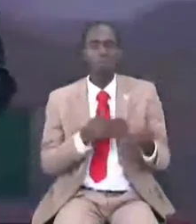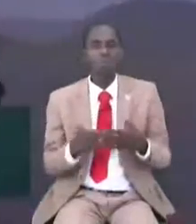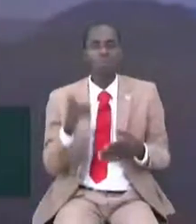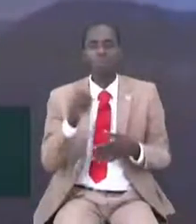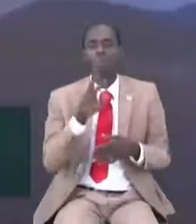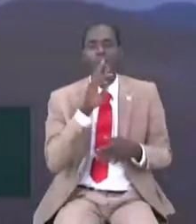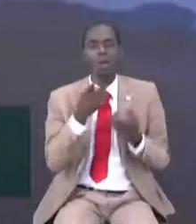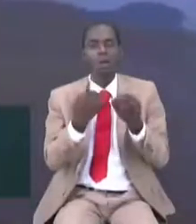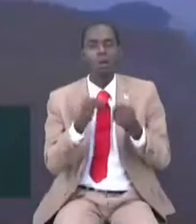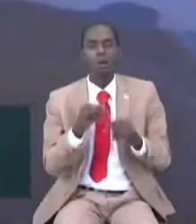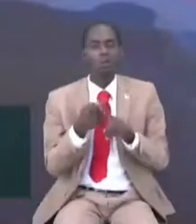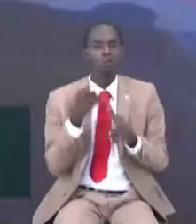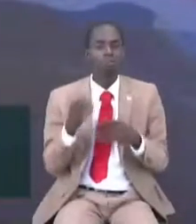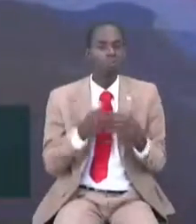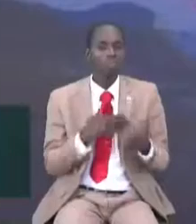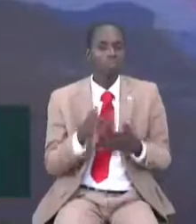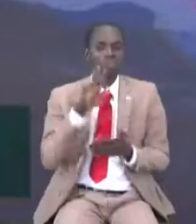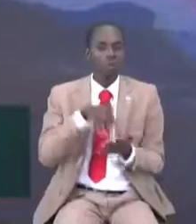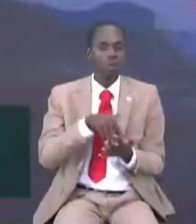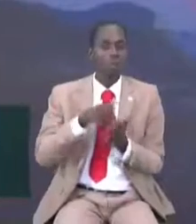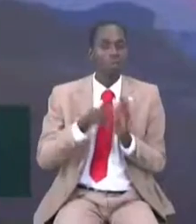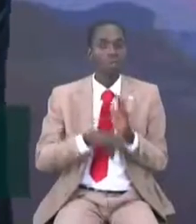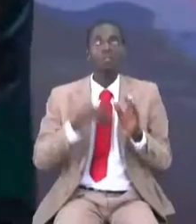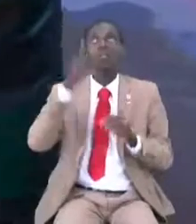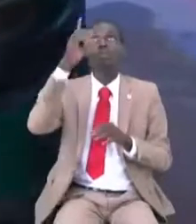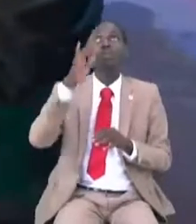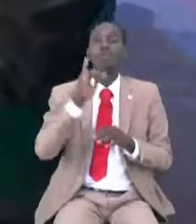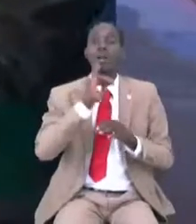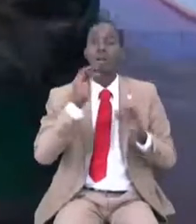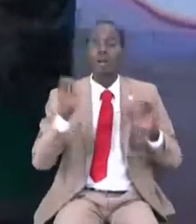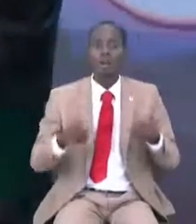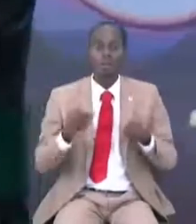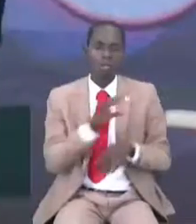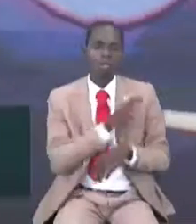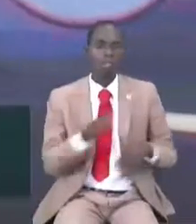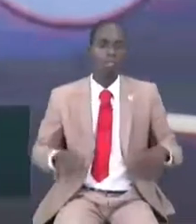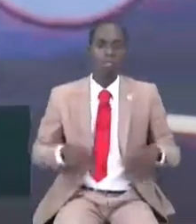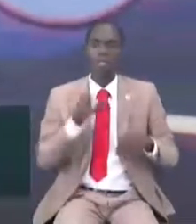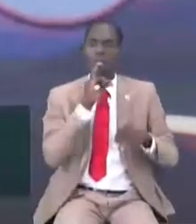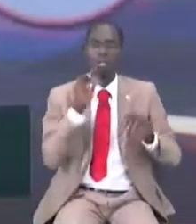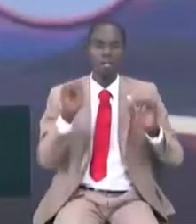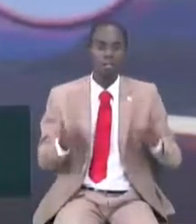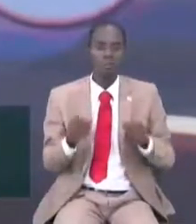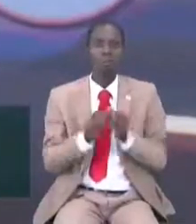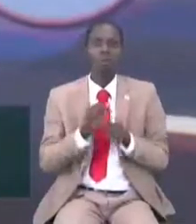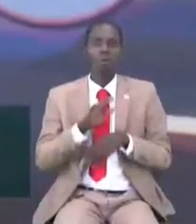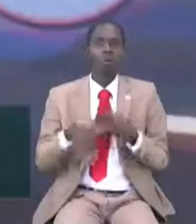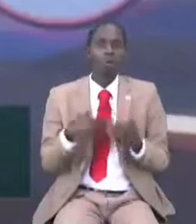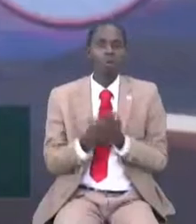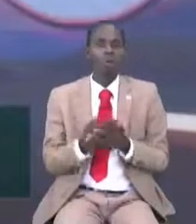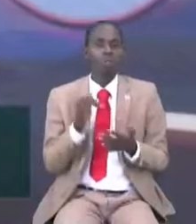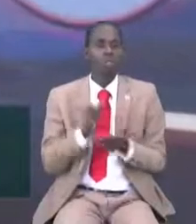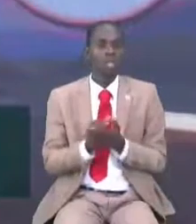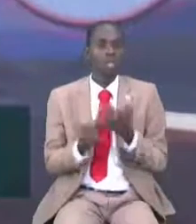capable. Christ est capable avec ses épreuves, ses tentations, les choses auxquelles tu es confronté. C'est